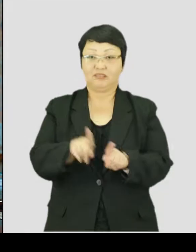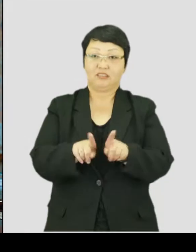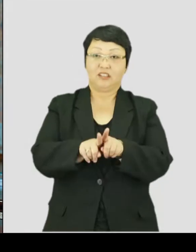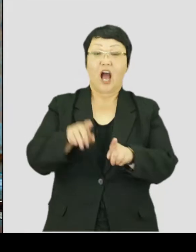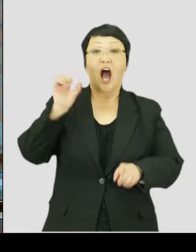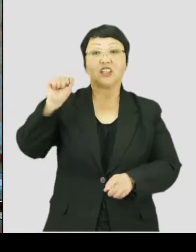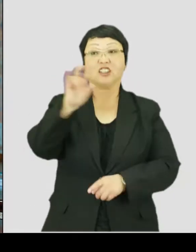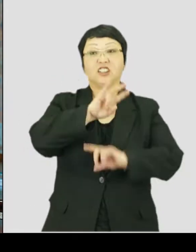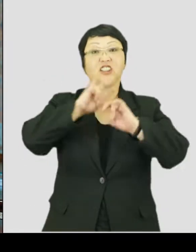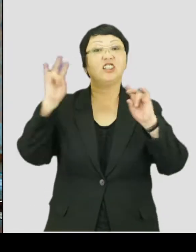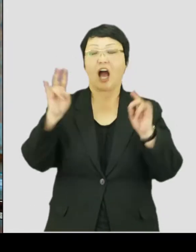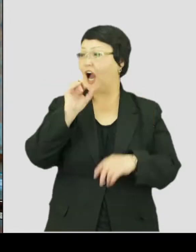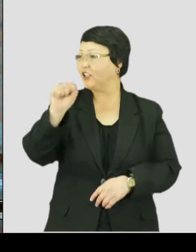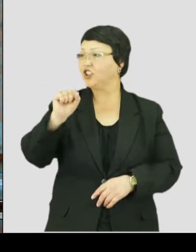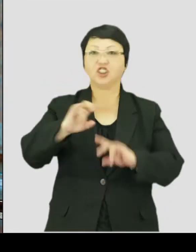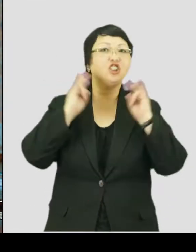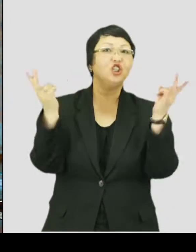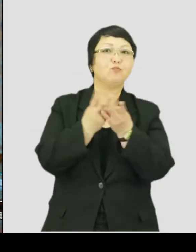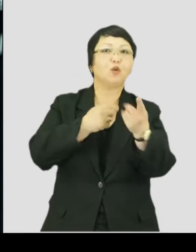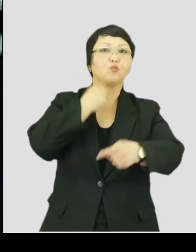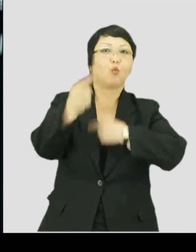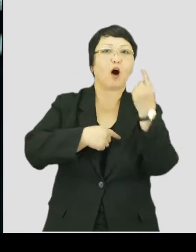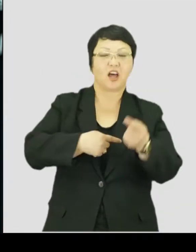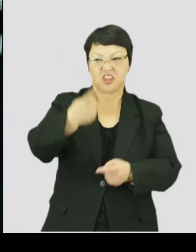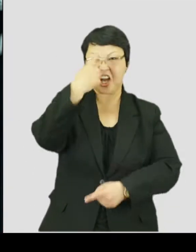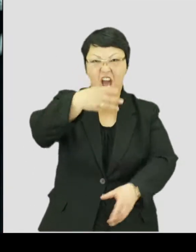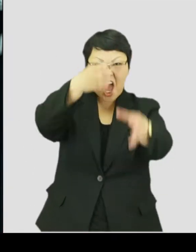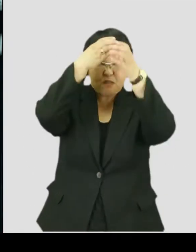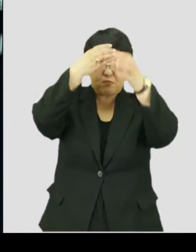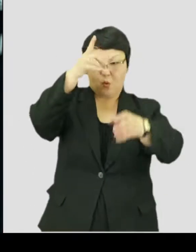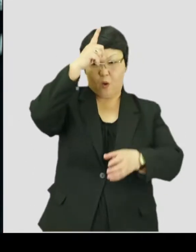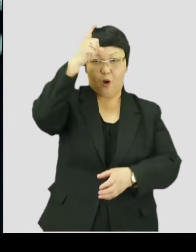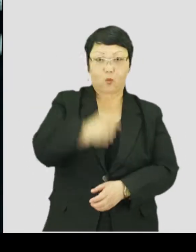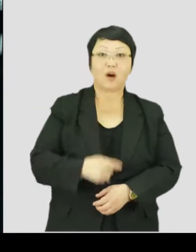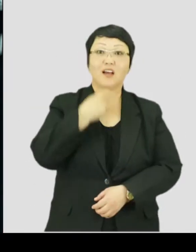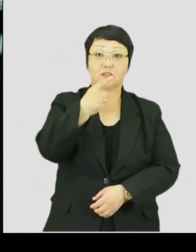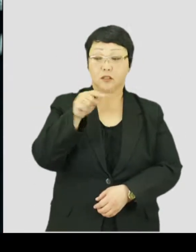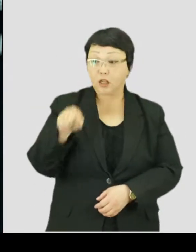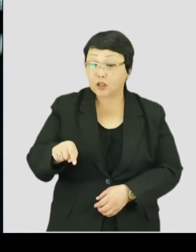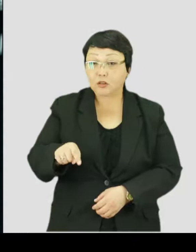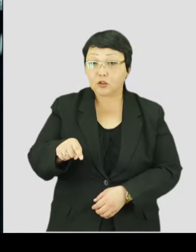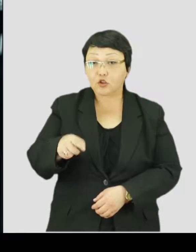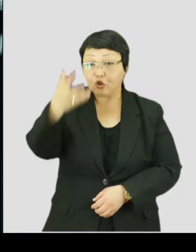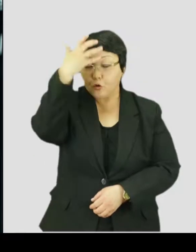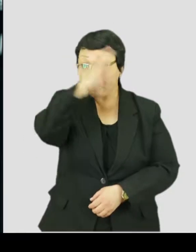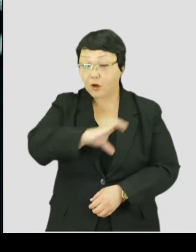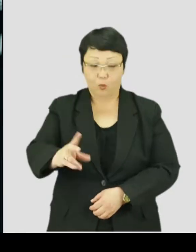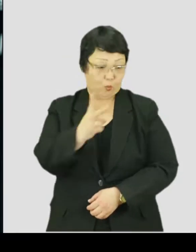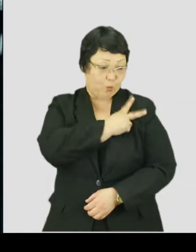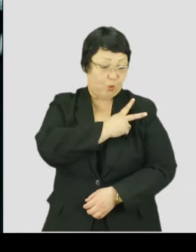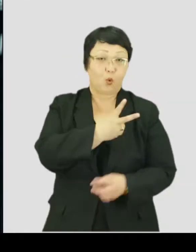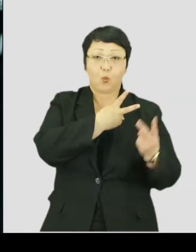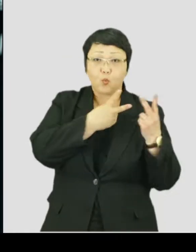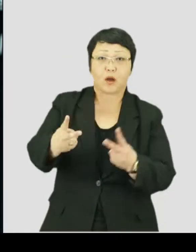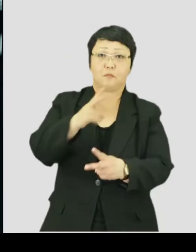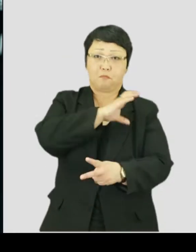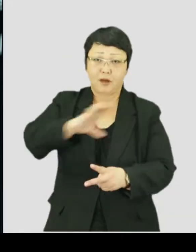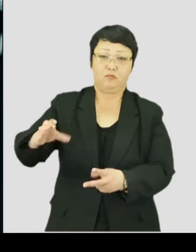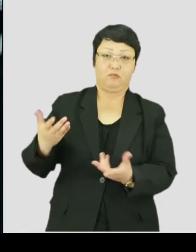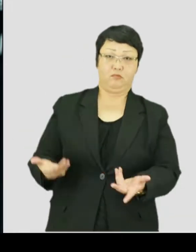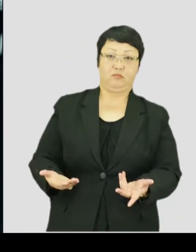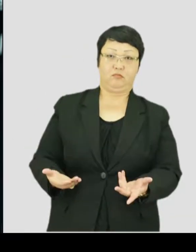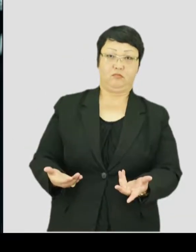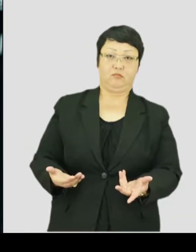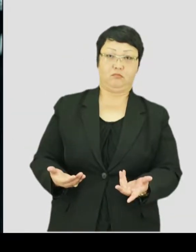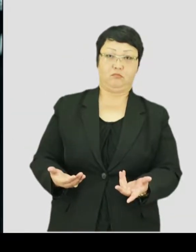бол маш тодорхой юм. Энэ бол үйлчлэгээний байгууллага гэсэн мэт. Тэгэхээр нэг хүн хэлэхлээр эхлээд бол таадаггүй байж магадгүй юм те. Эсвэл та одоо зөх газрын